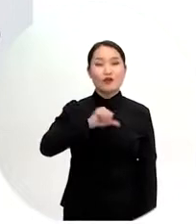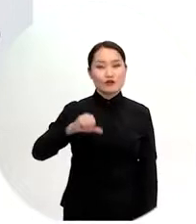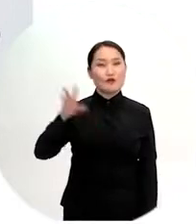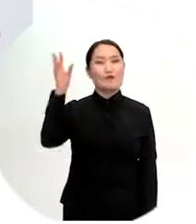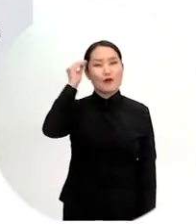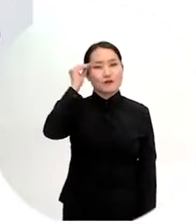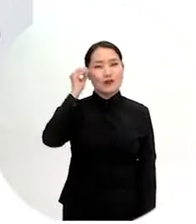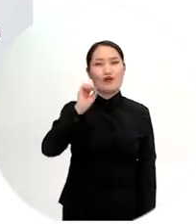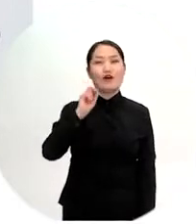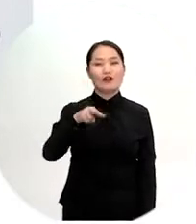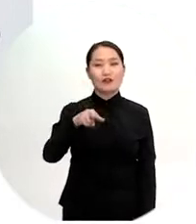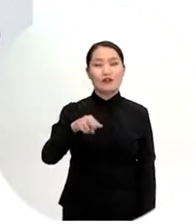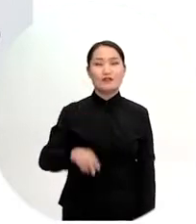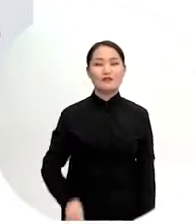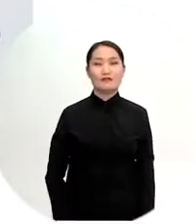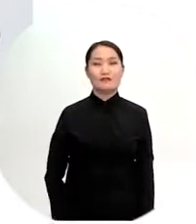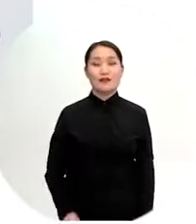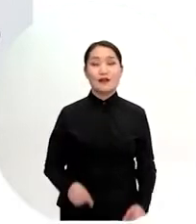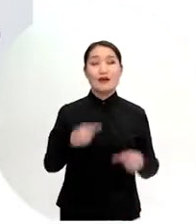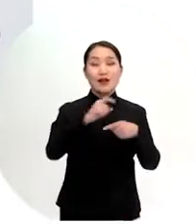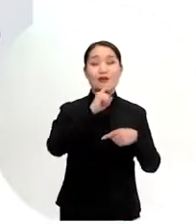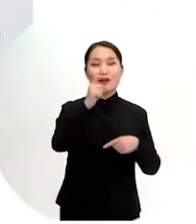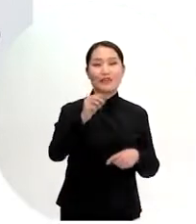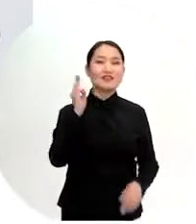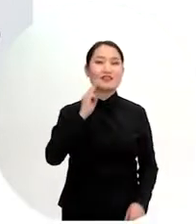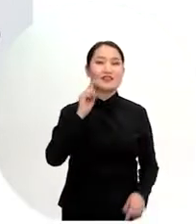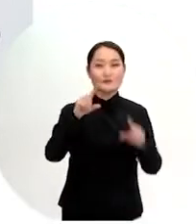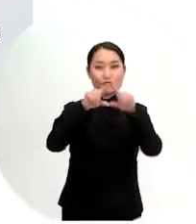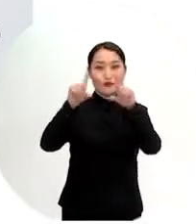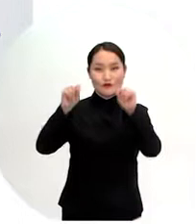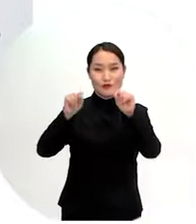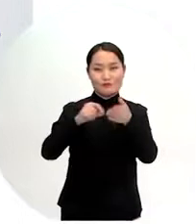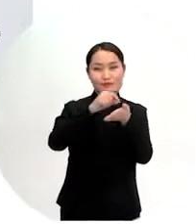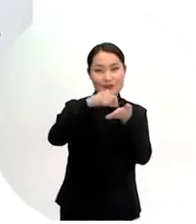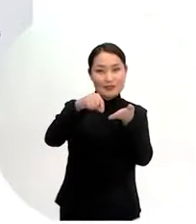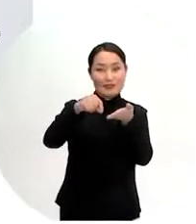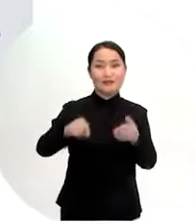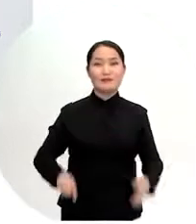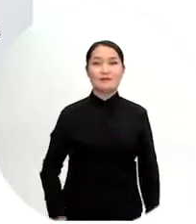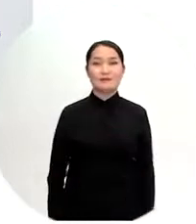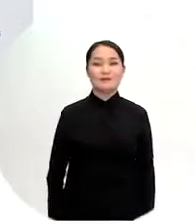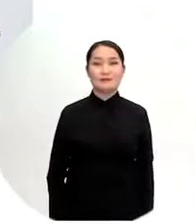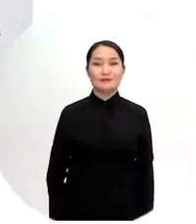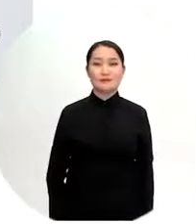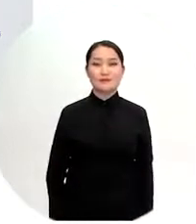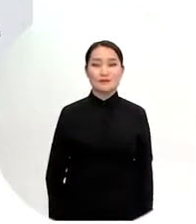олоорой. Олсон нийлбэрийн утгаа шар дөрвөлжинд бичээрэй.